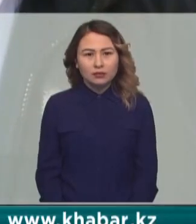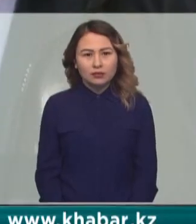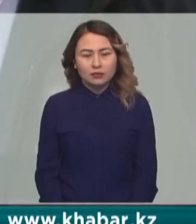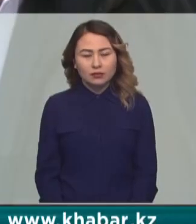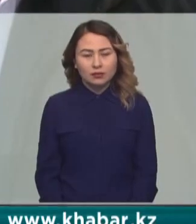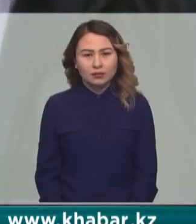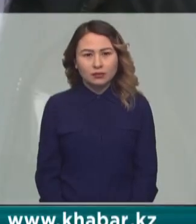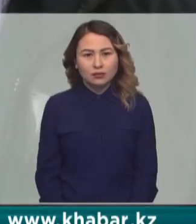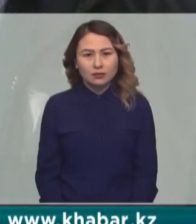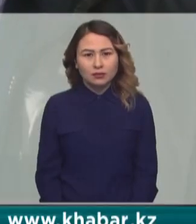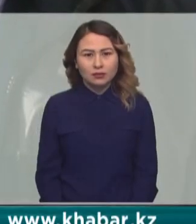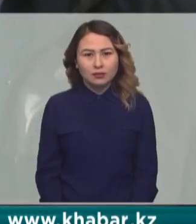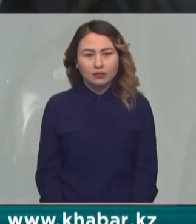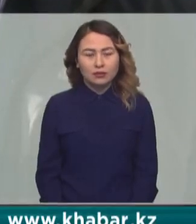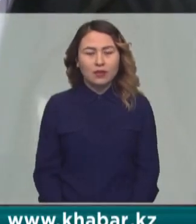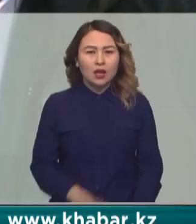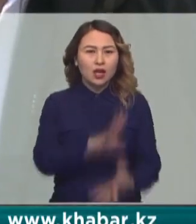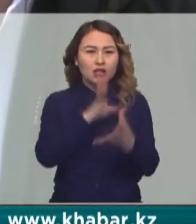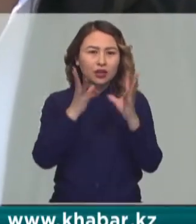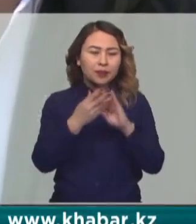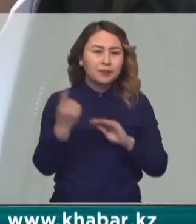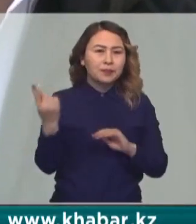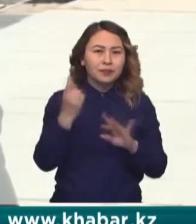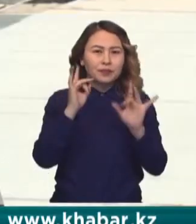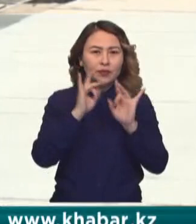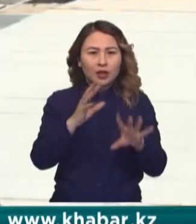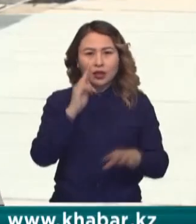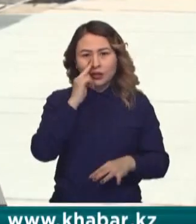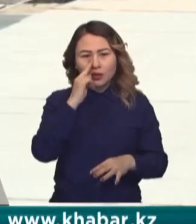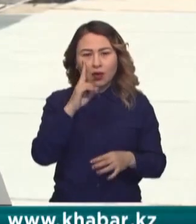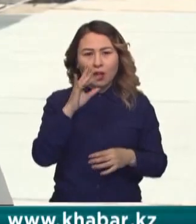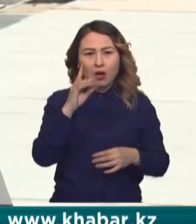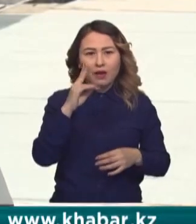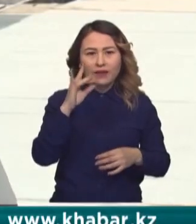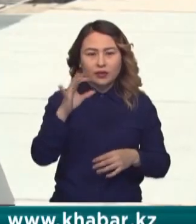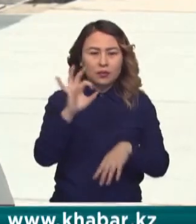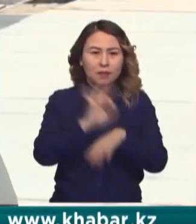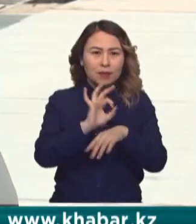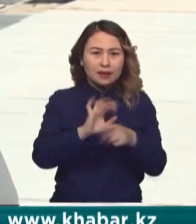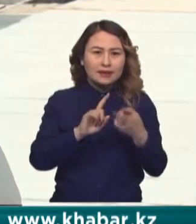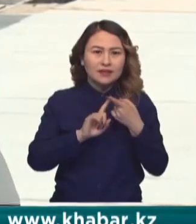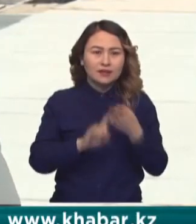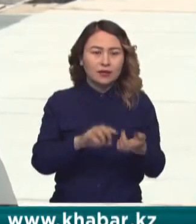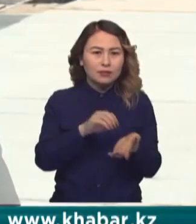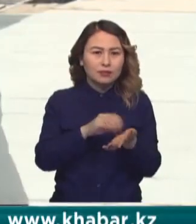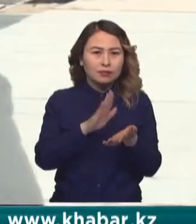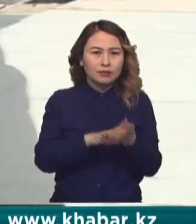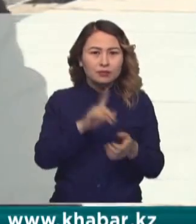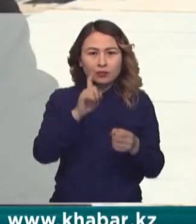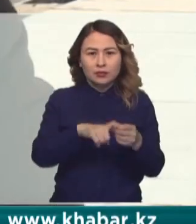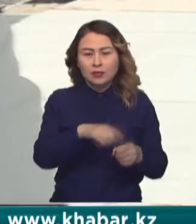Қайырлы күн, азамат. Жалпы ең әуелі айта кетейін, Шымкентте коронавирусты инфекция тіркелмеген. Бізге бұл